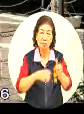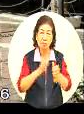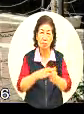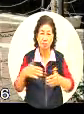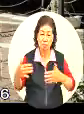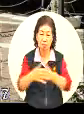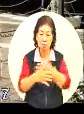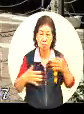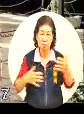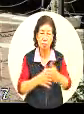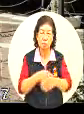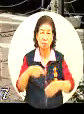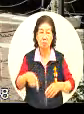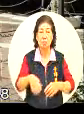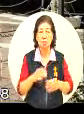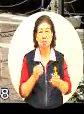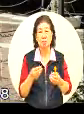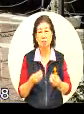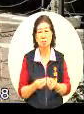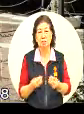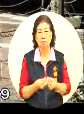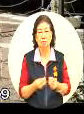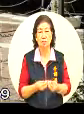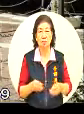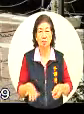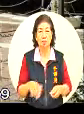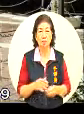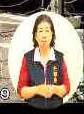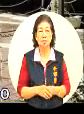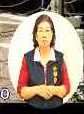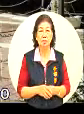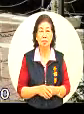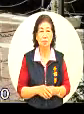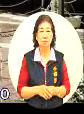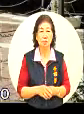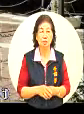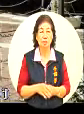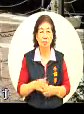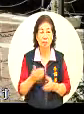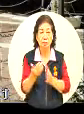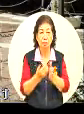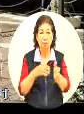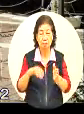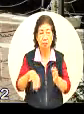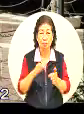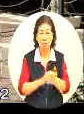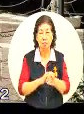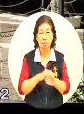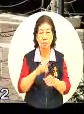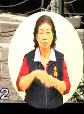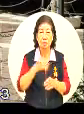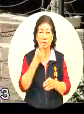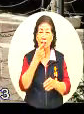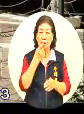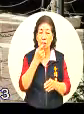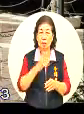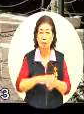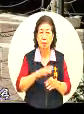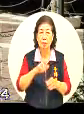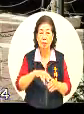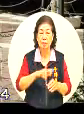样是要怎么弄然后这个那个前面是一个带状的绿带